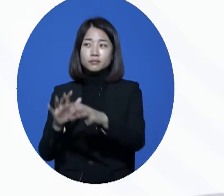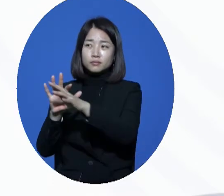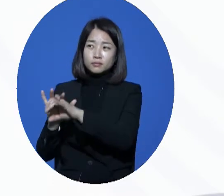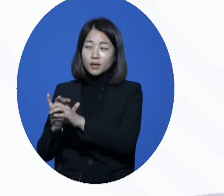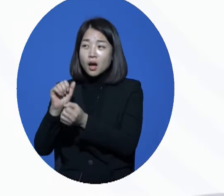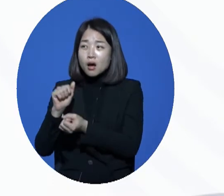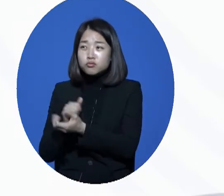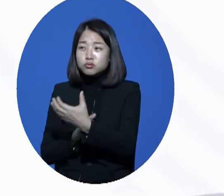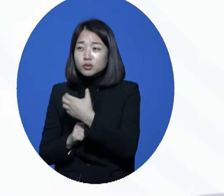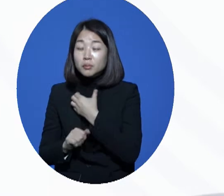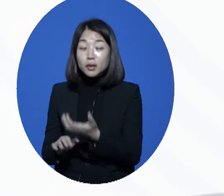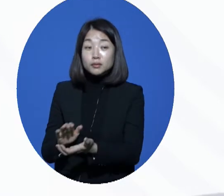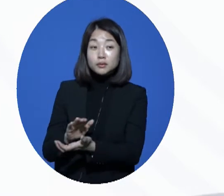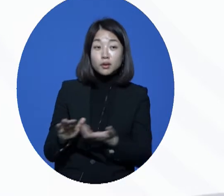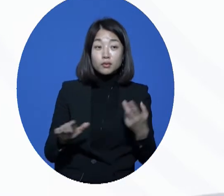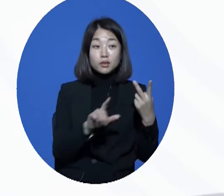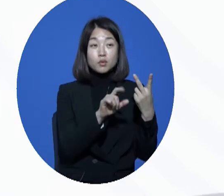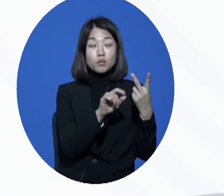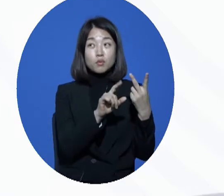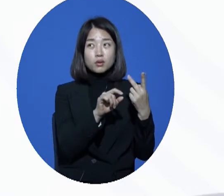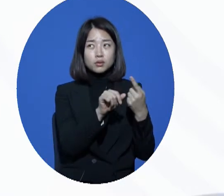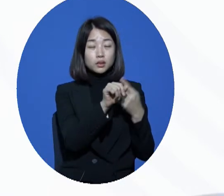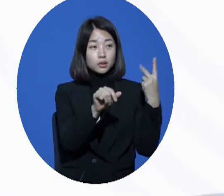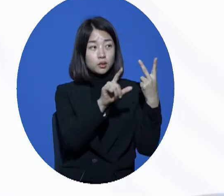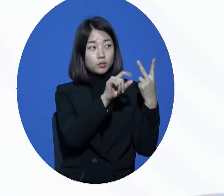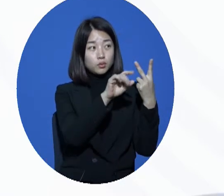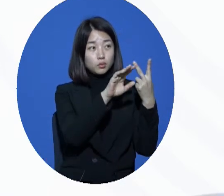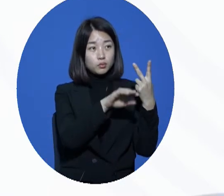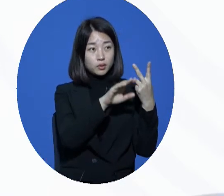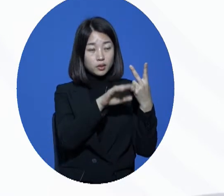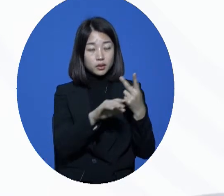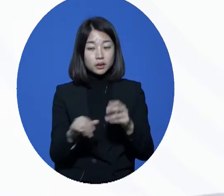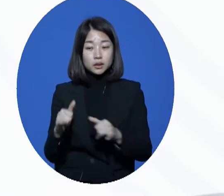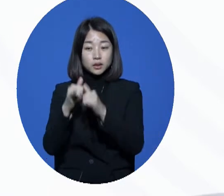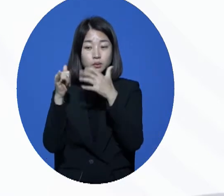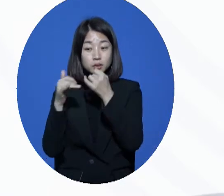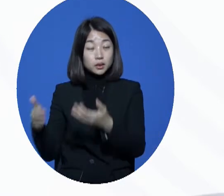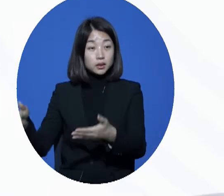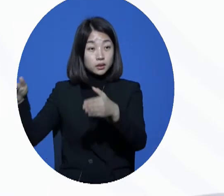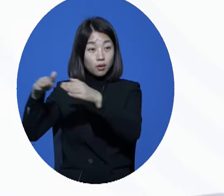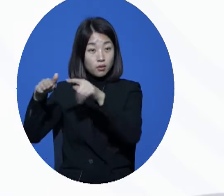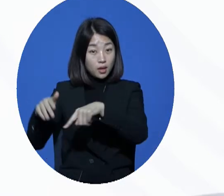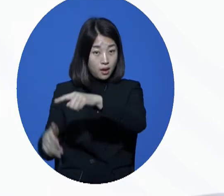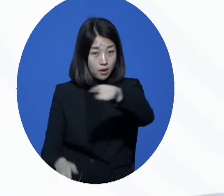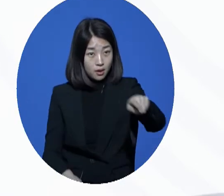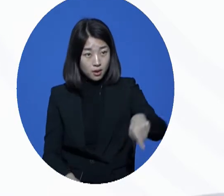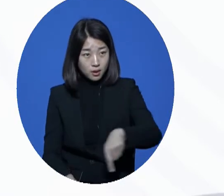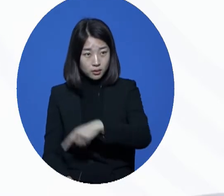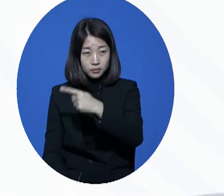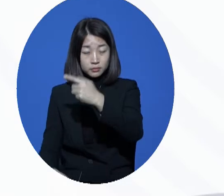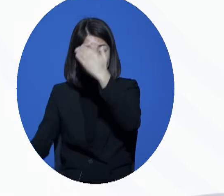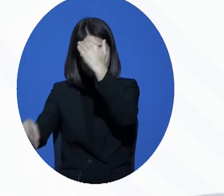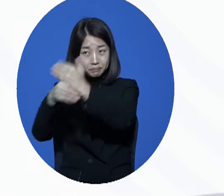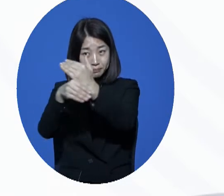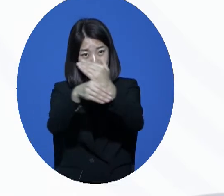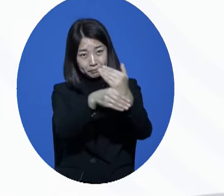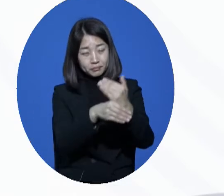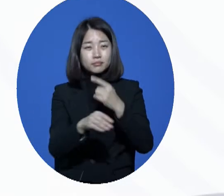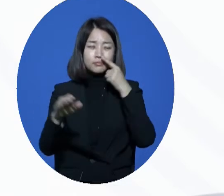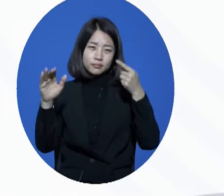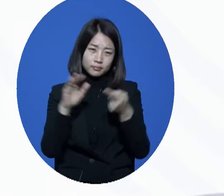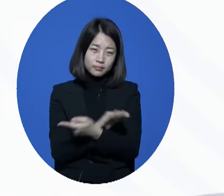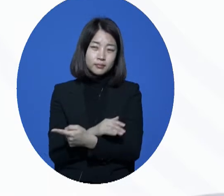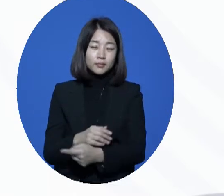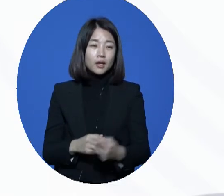선언되기 이전부터 사실은 2월 초부터 보건복지부는 사회복지시설들에 모두 다 전면적인 외출,